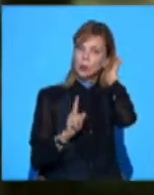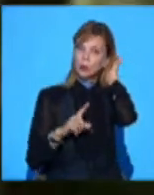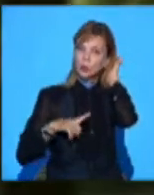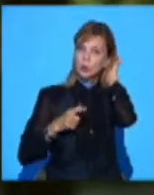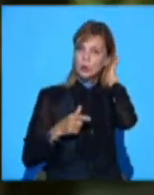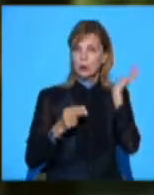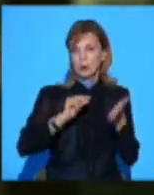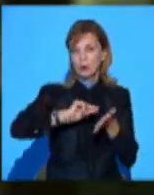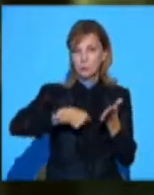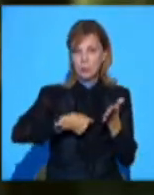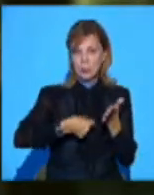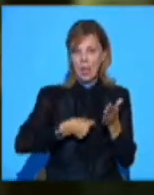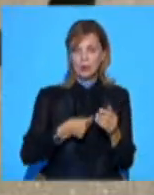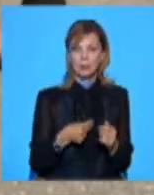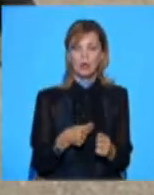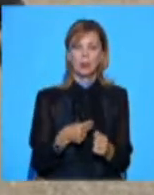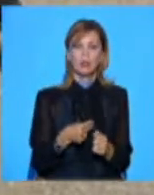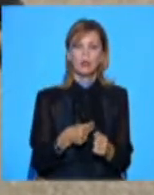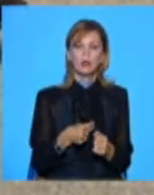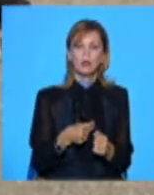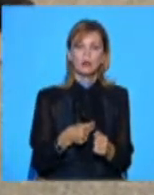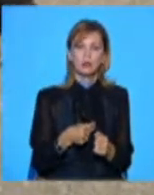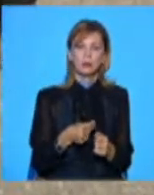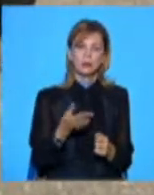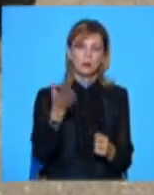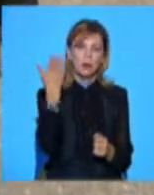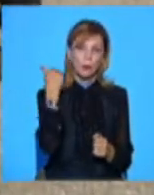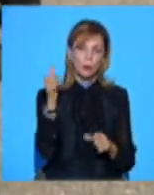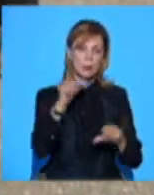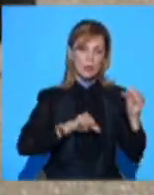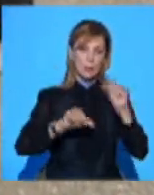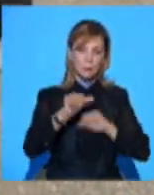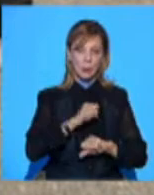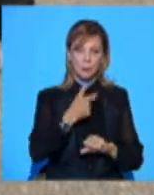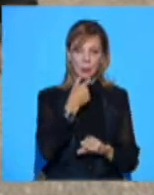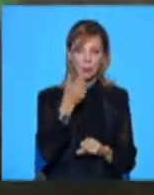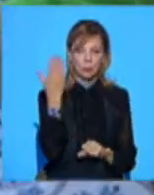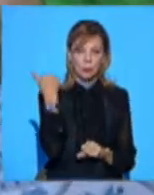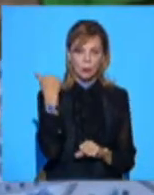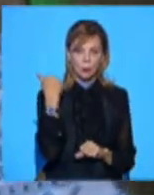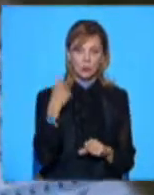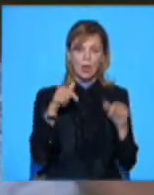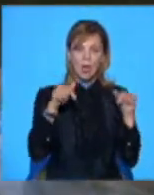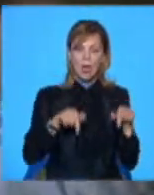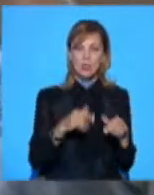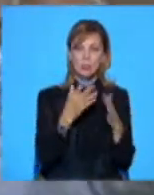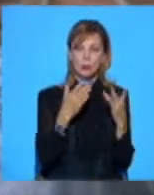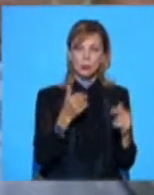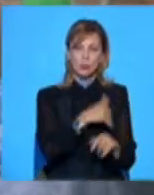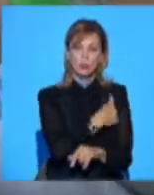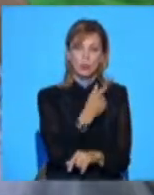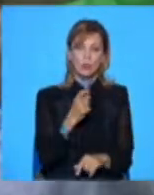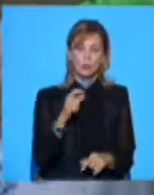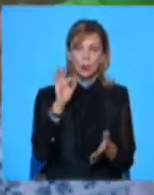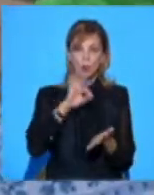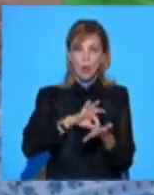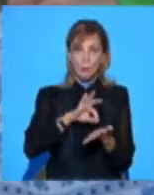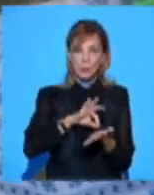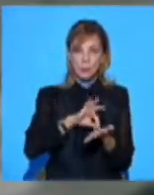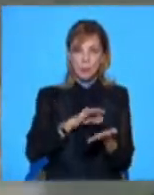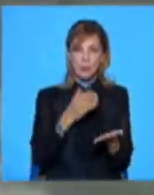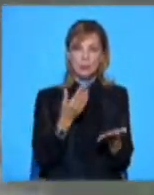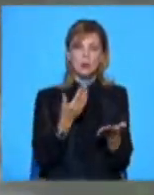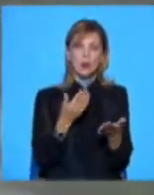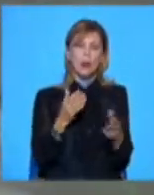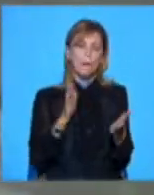sunt vizate din luna septembrie a anului trecut. Astăzi, numărul elevilor absenți ca urmare a